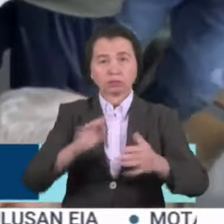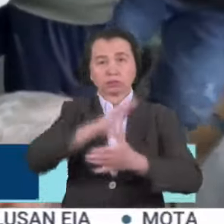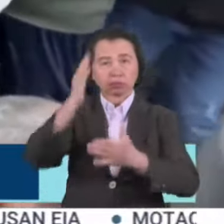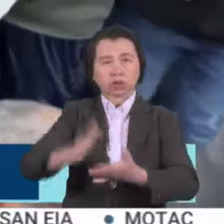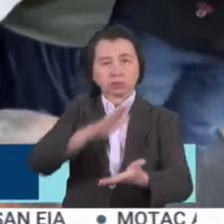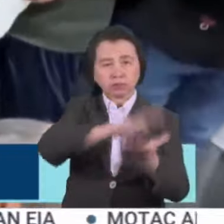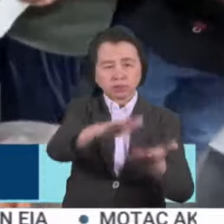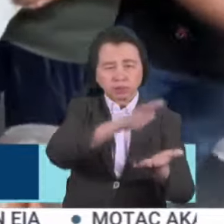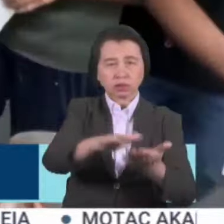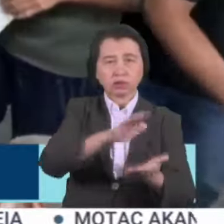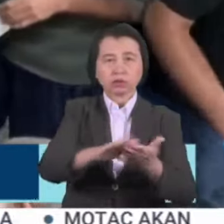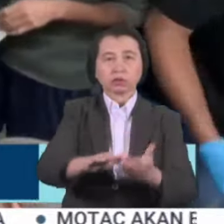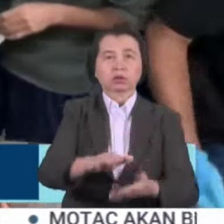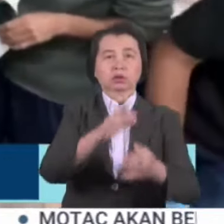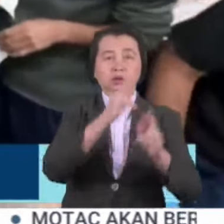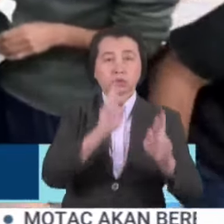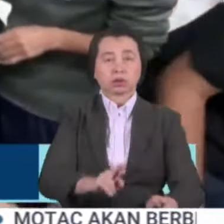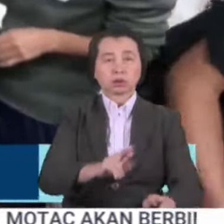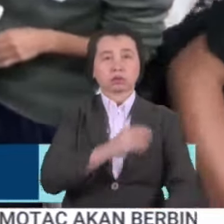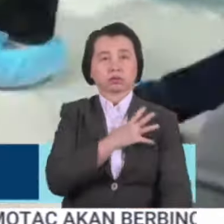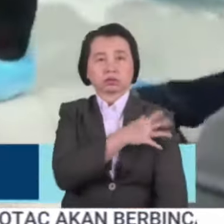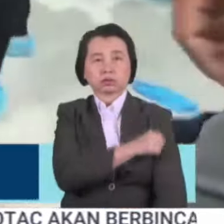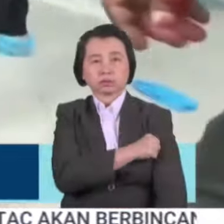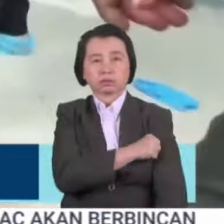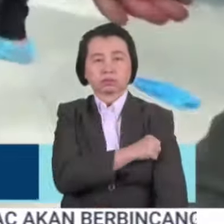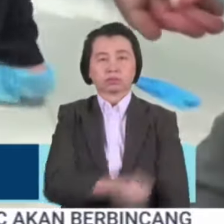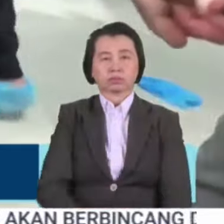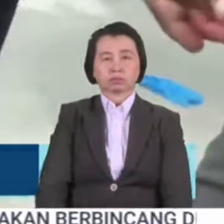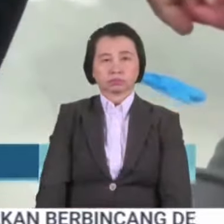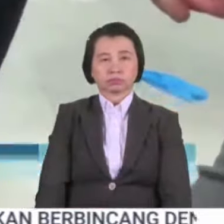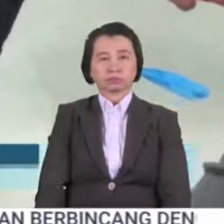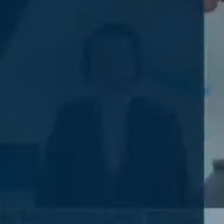untuk tamatkan pembersihan etnik terhadap rakyat Palestin.